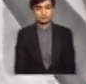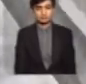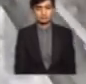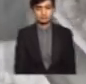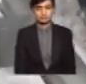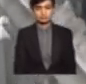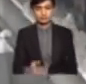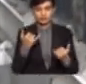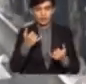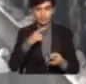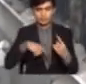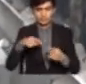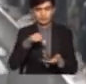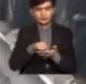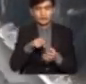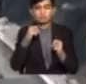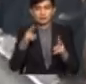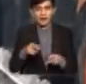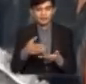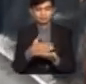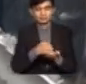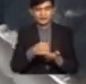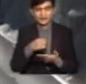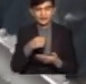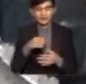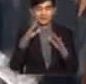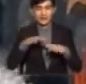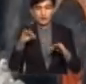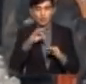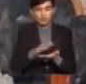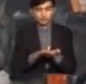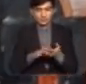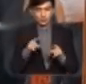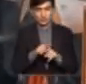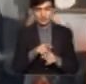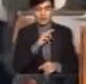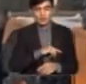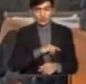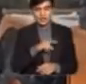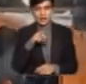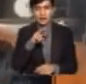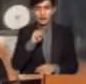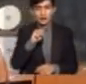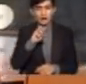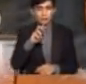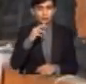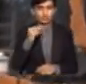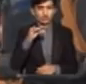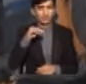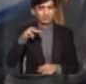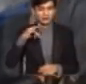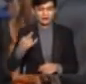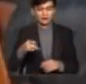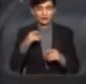сейчас мы находимся вот специальные снегоуборочной машине сами коммунальщики называют его лапчатый и с помощью его